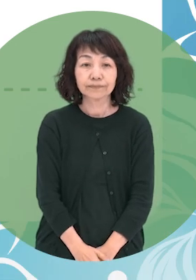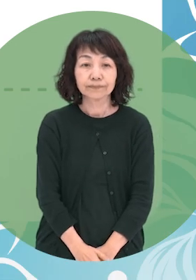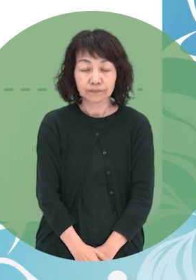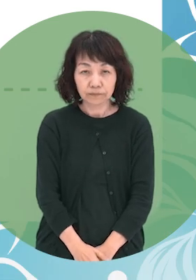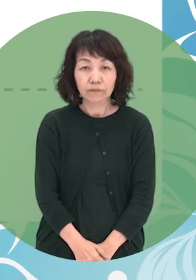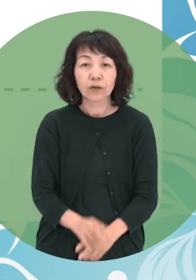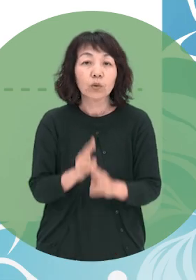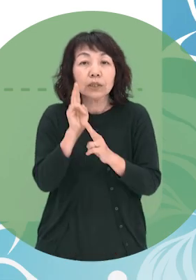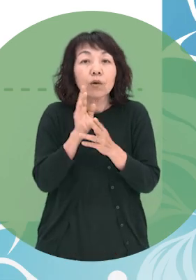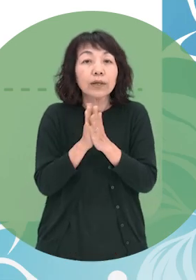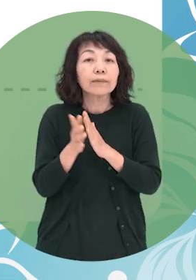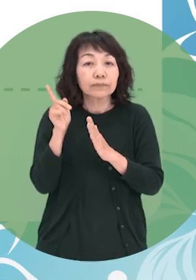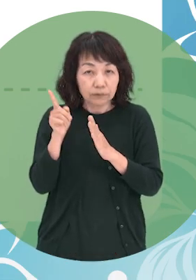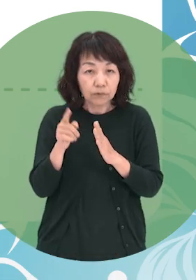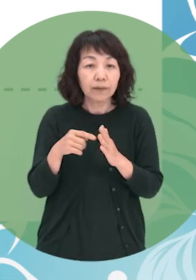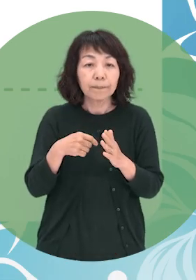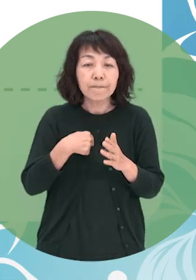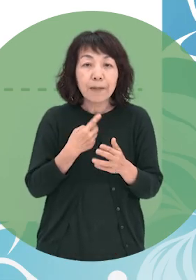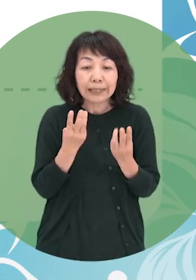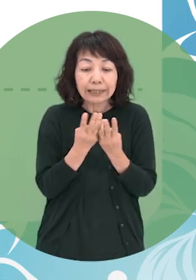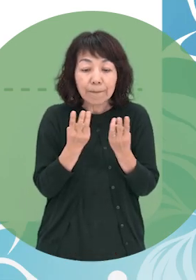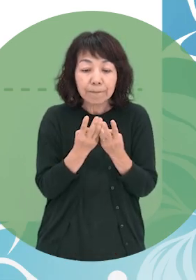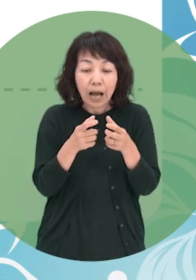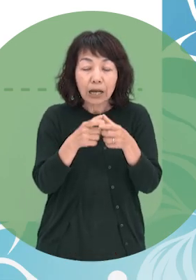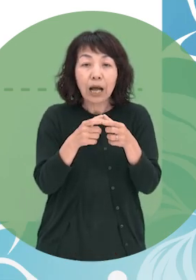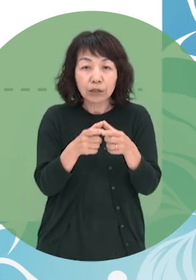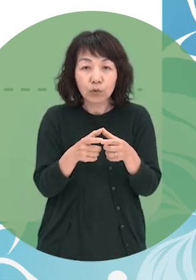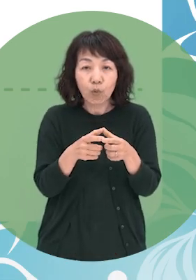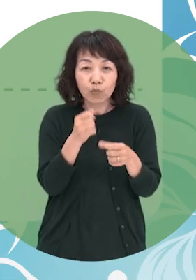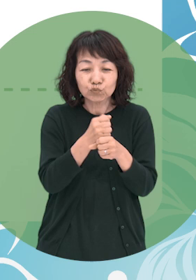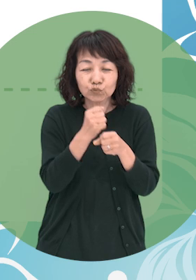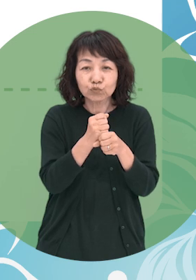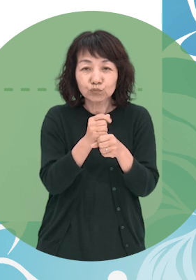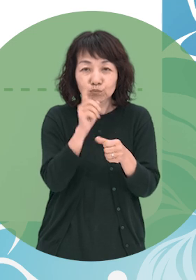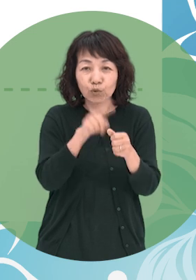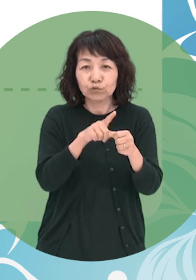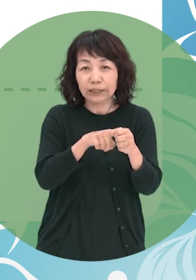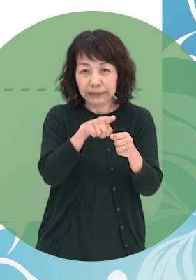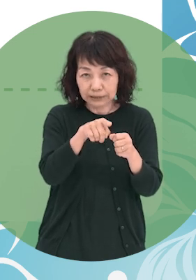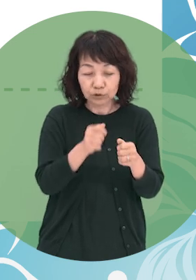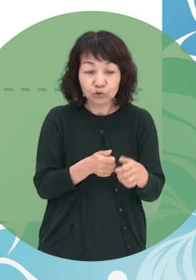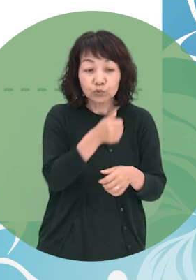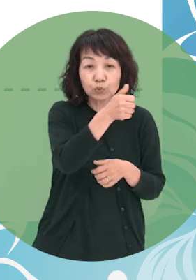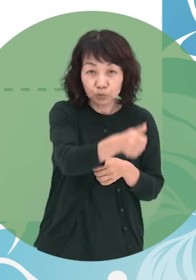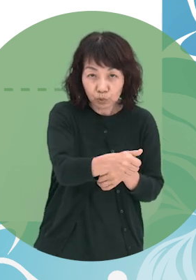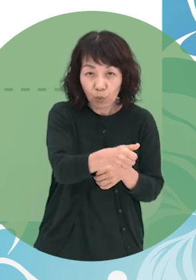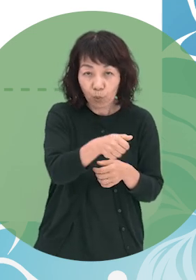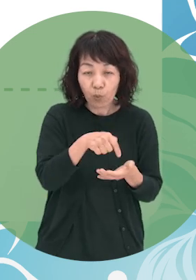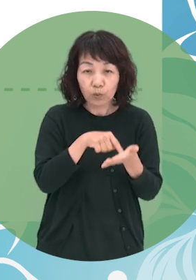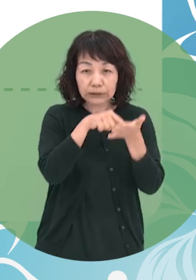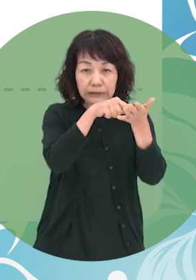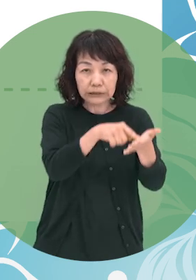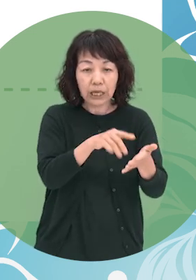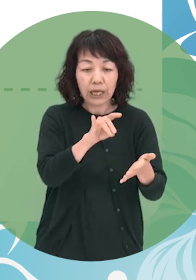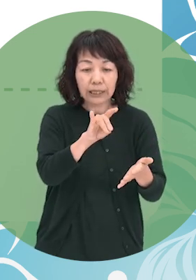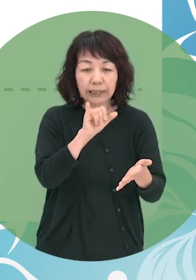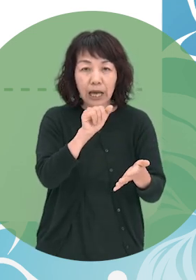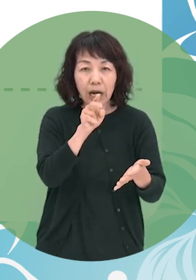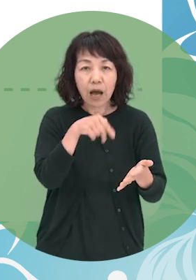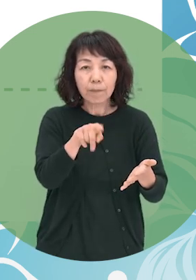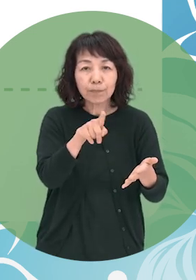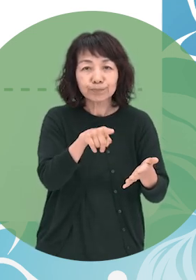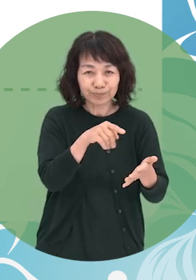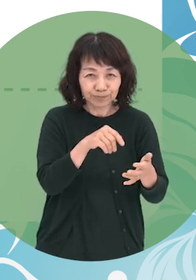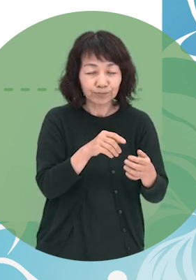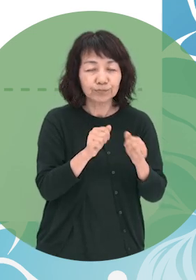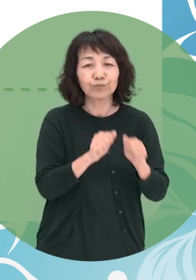県ではマイナンバーカードの取得促進を目的として出張申請キャラバンを実施しています。企業や